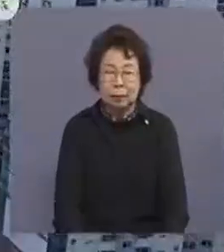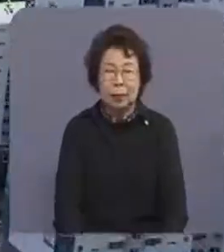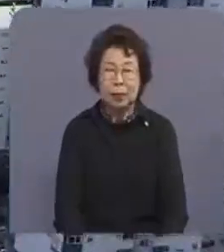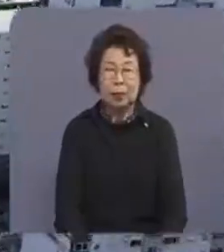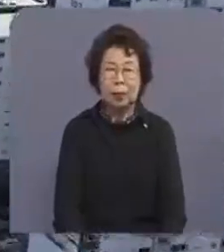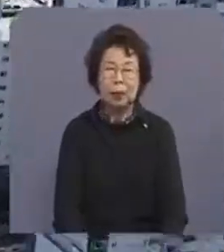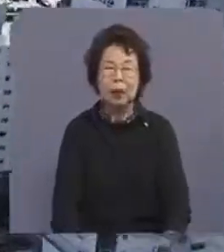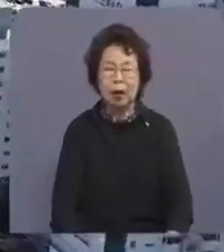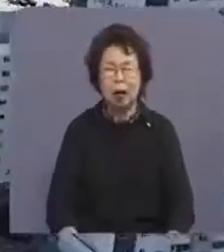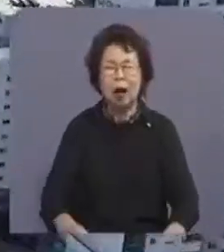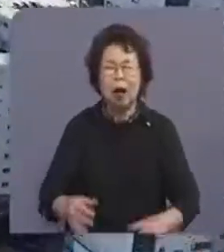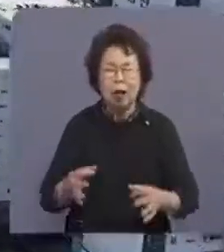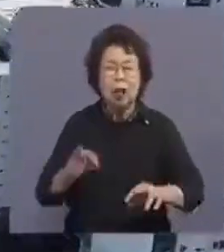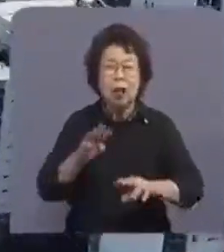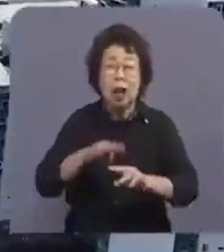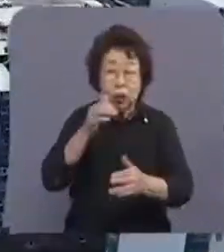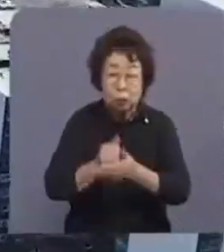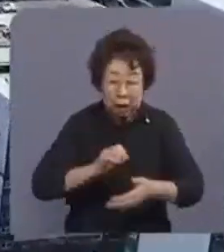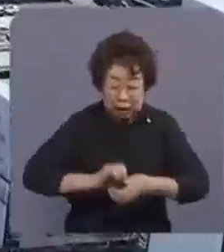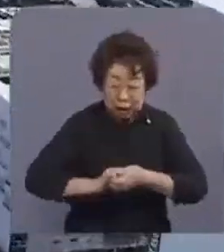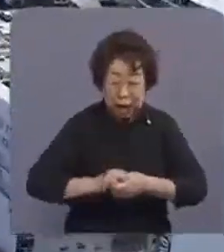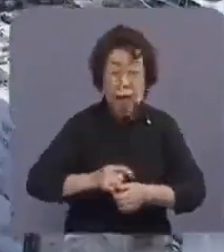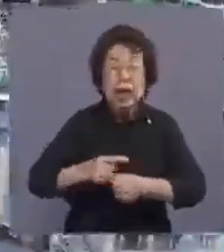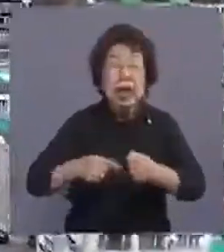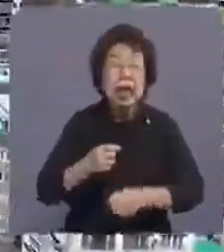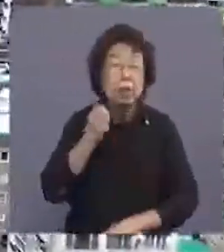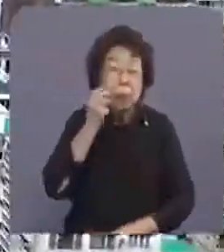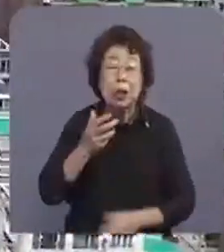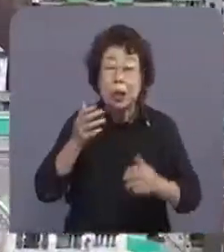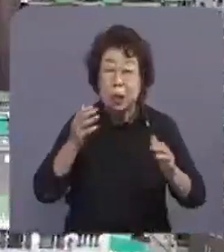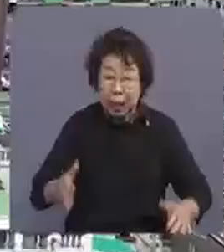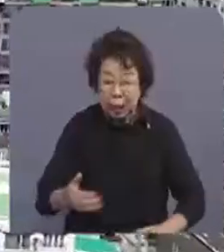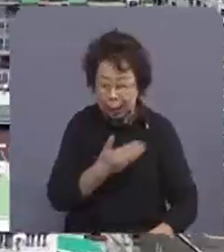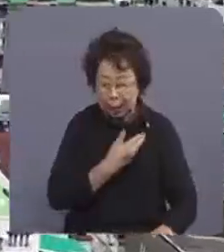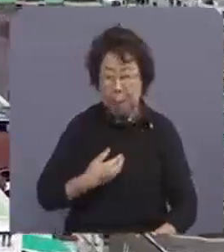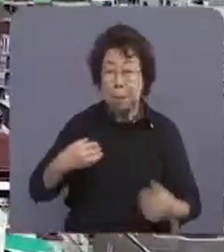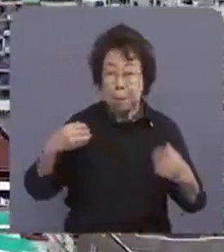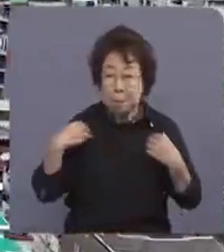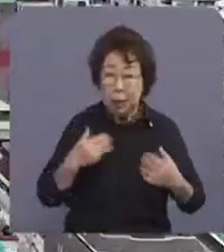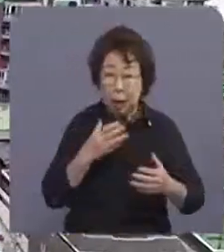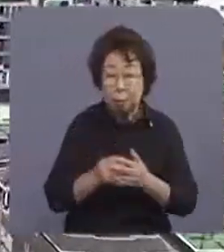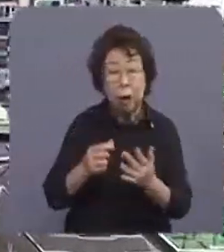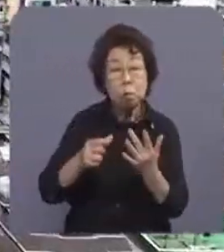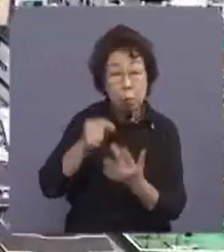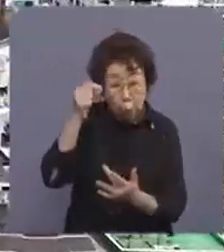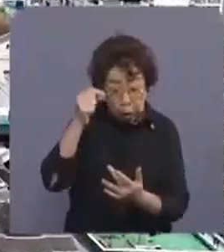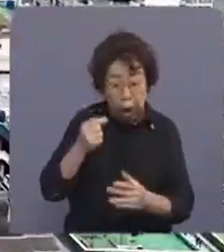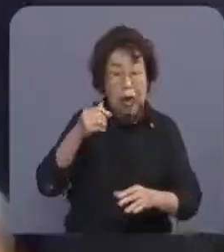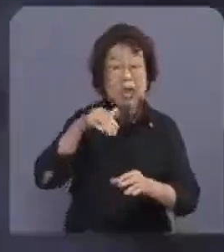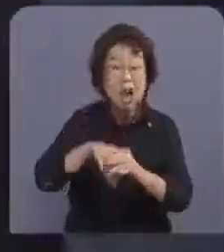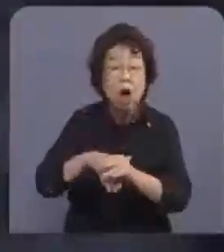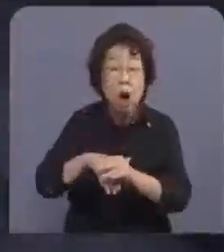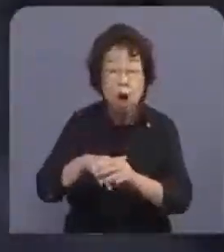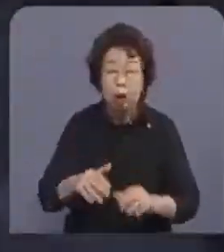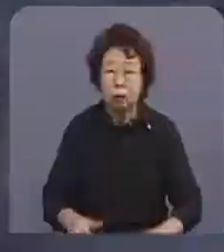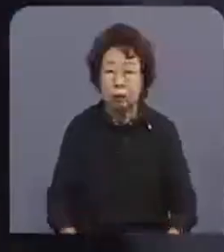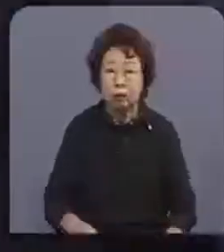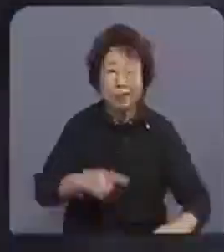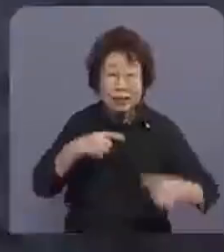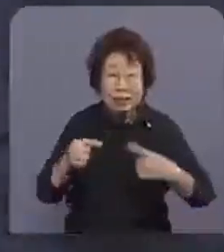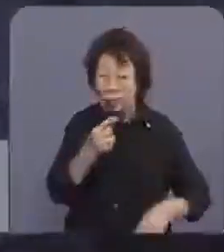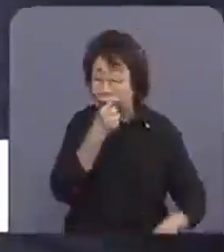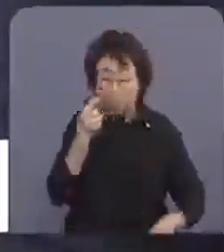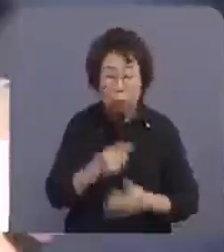전임 금정구청장이 남은 임기 1년 8개월 동안 구정을 책임질 수상을 뽑는 보궐선거. 정권